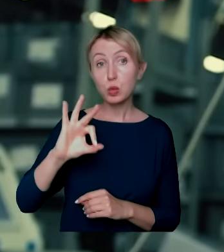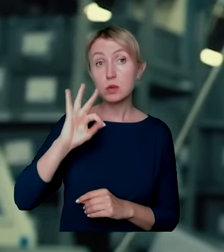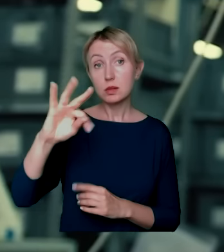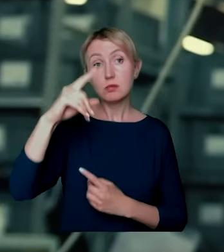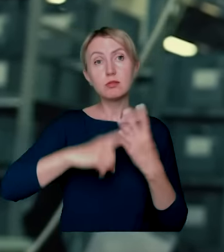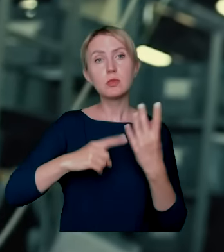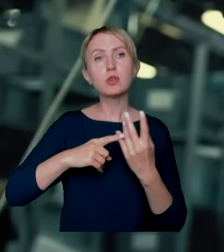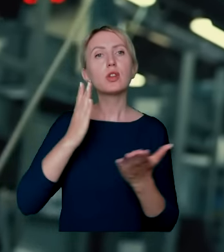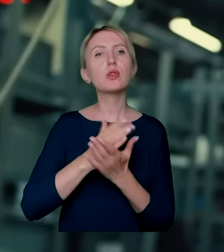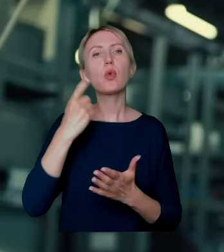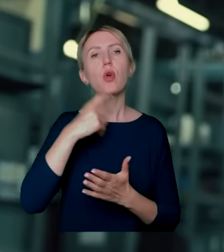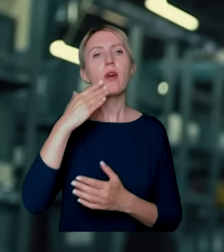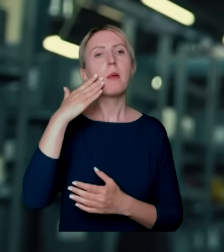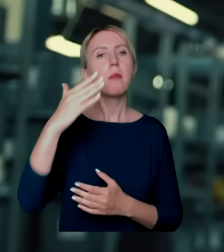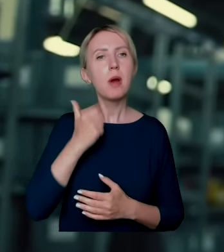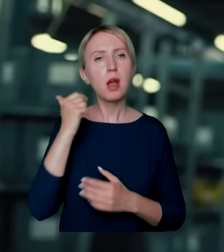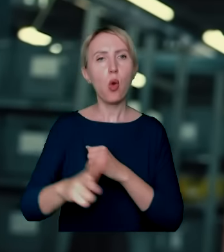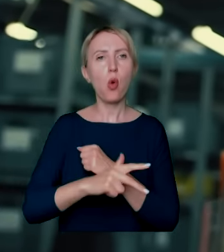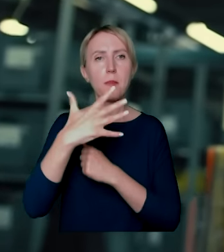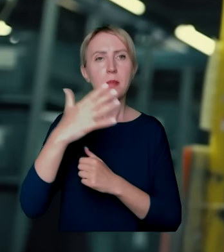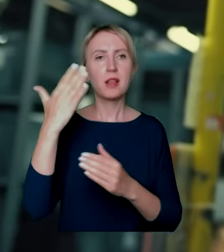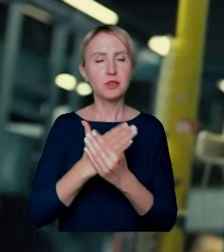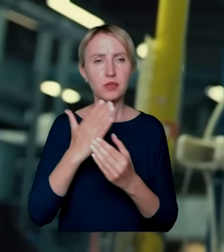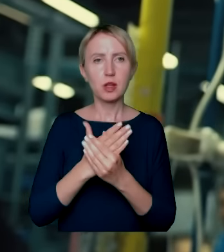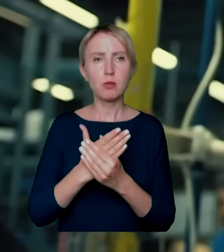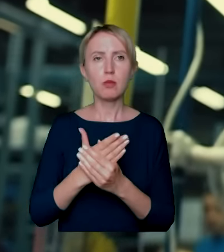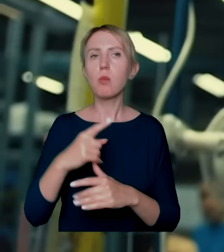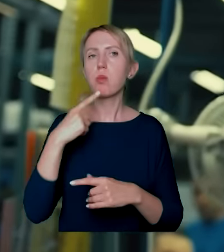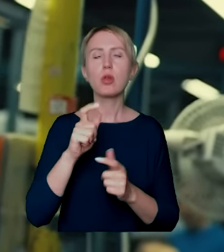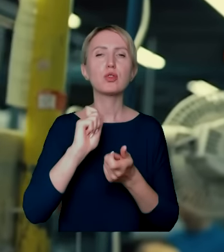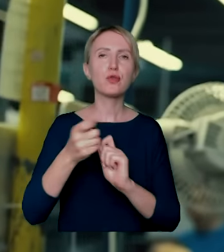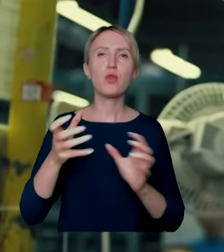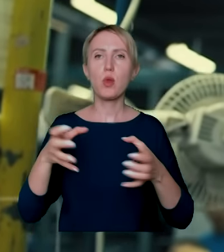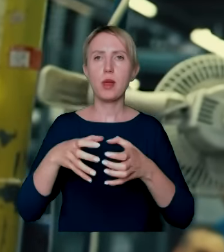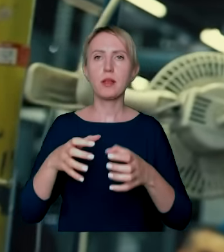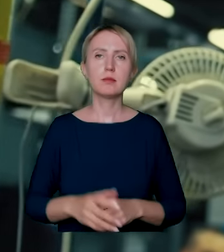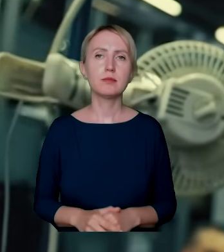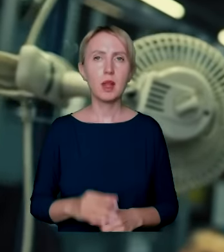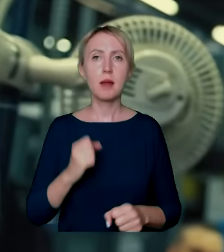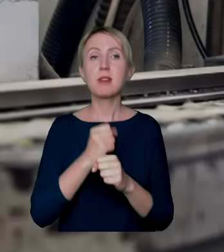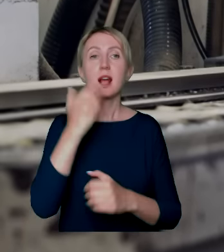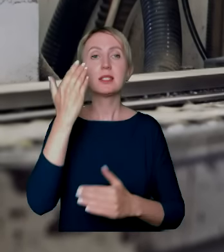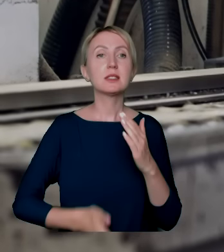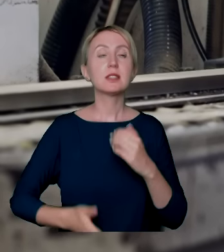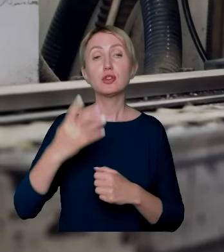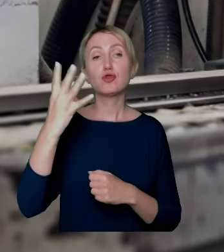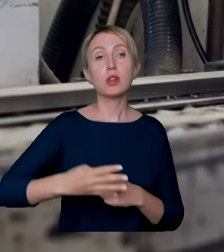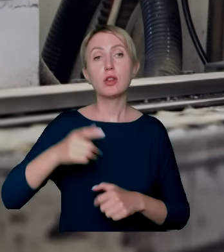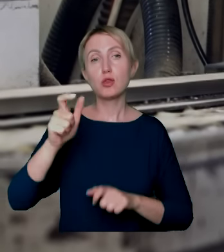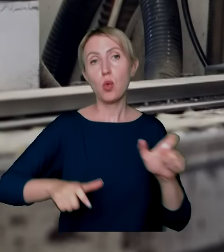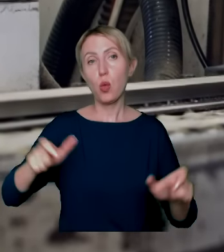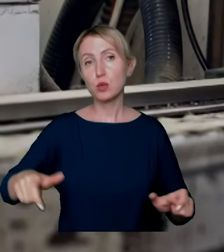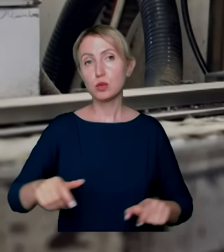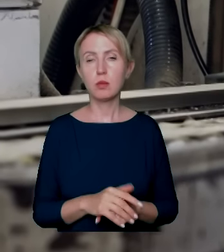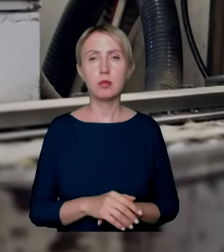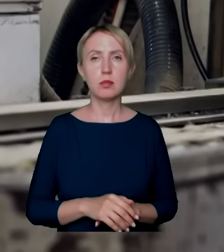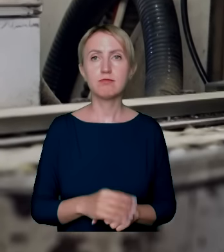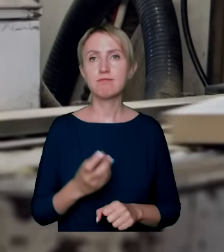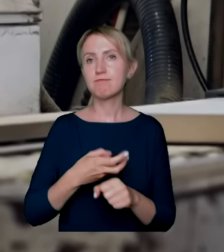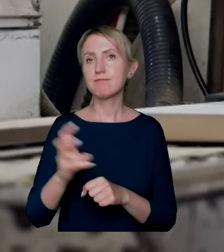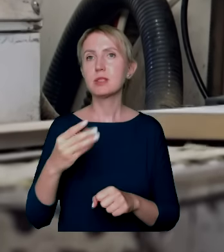kwietniu i w maju w 85 firmach zapowiedziano zwolnienia grupowe. Pracę ma stracić ponad 4 tysiące osób. Na bruk trafi jednak